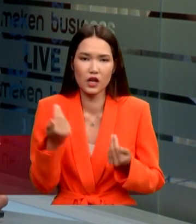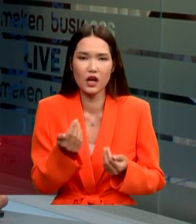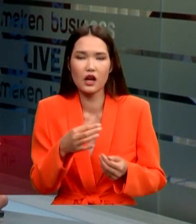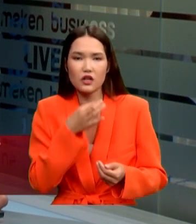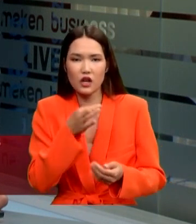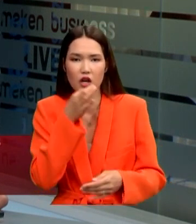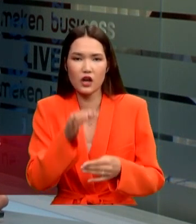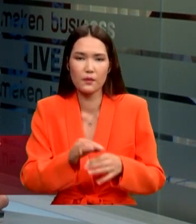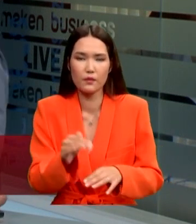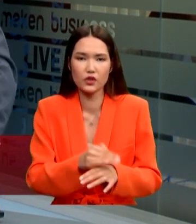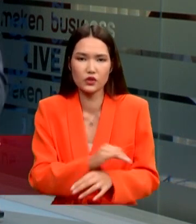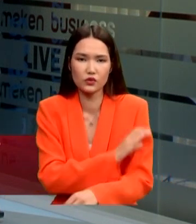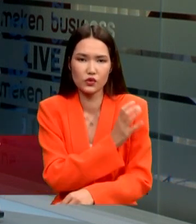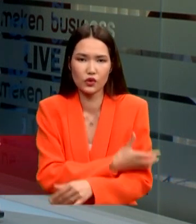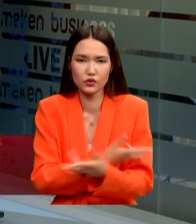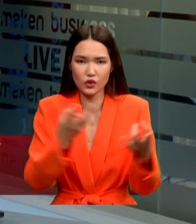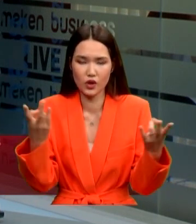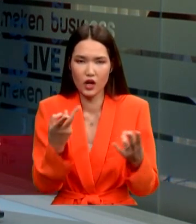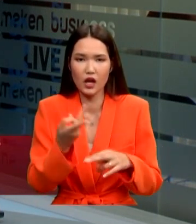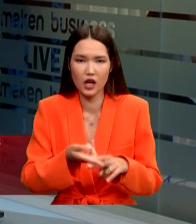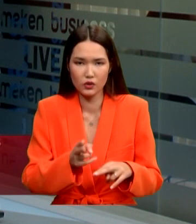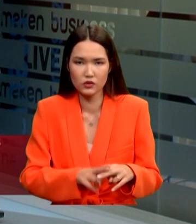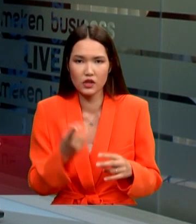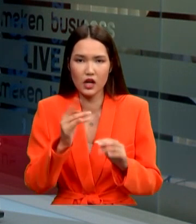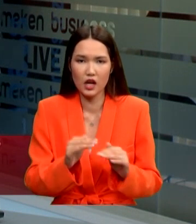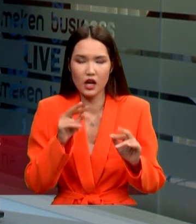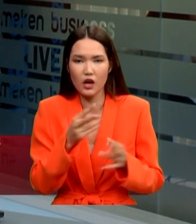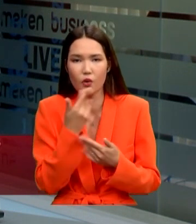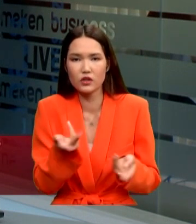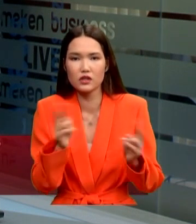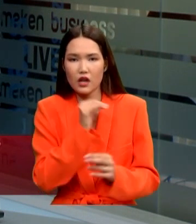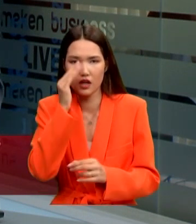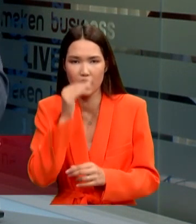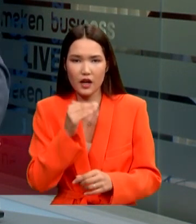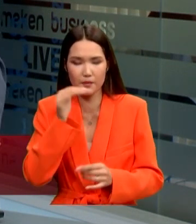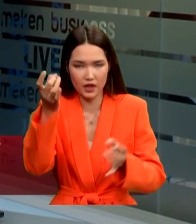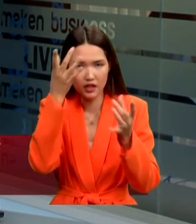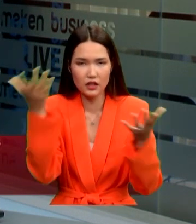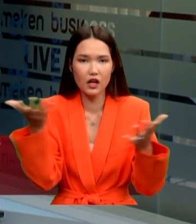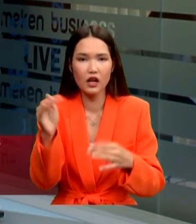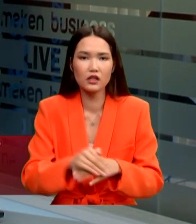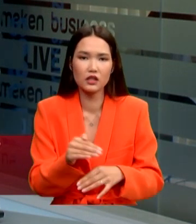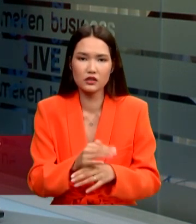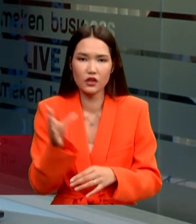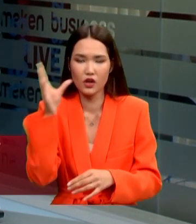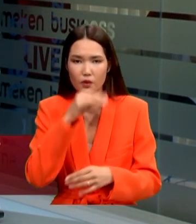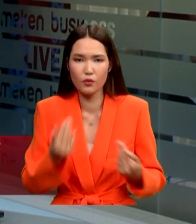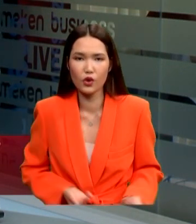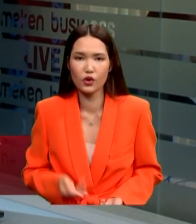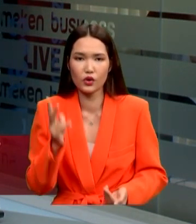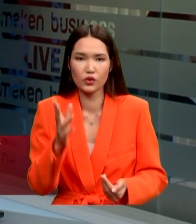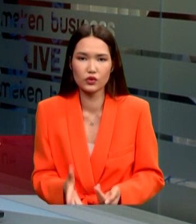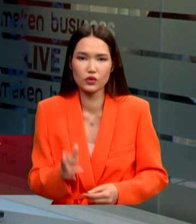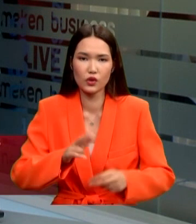танытқандарға жауапкершілікті күшейту керек дейді. Сонда перзентін қараусыз қалдырған ата-анаға нақты қандай жаза қолдану керек? Тұрғын үй